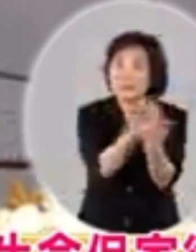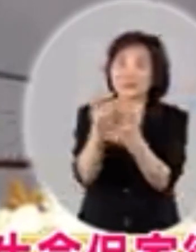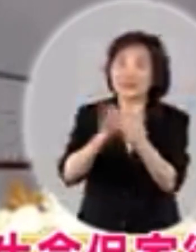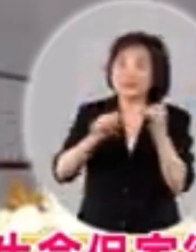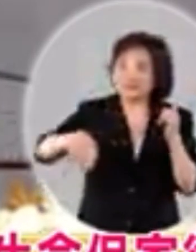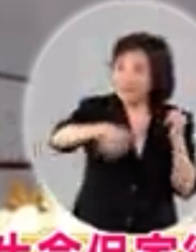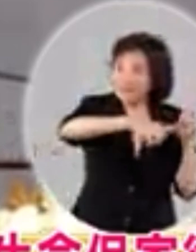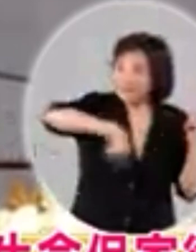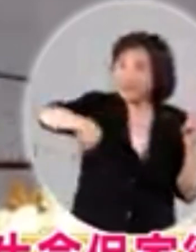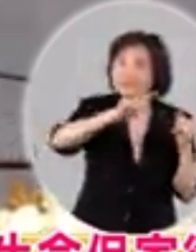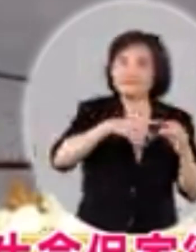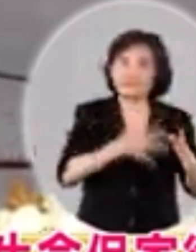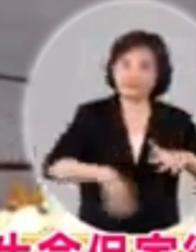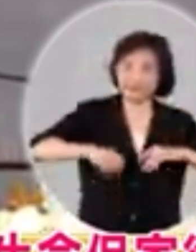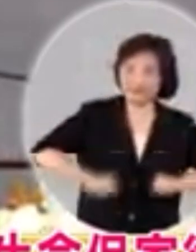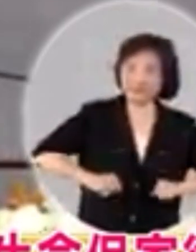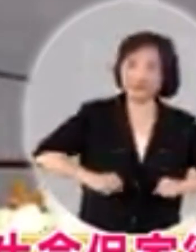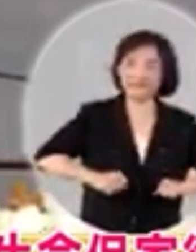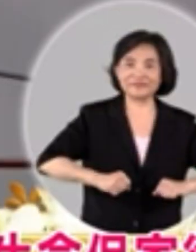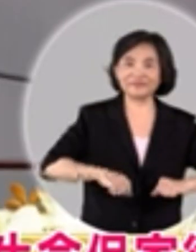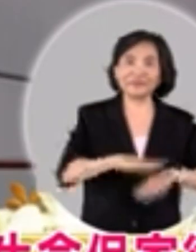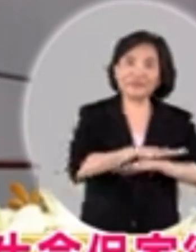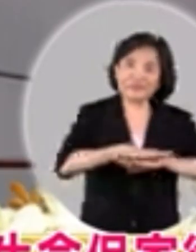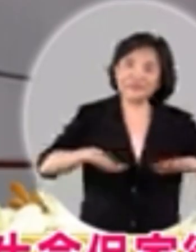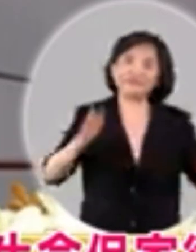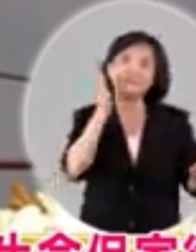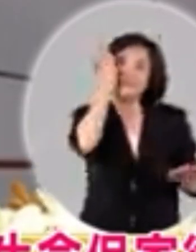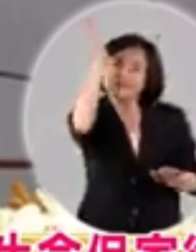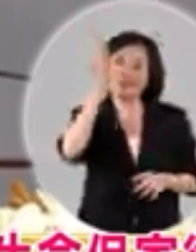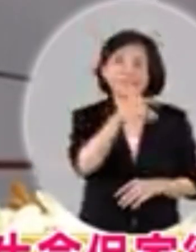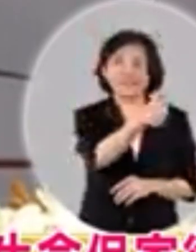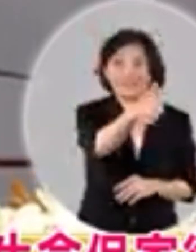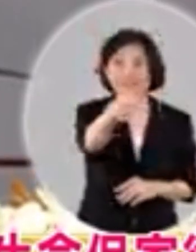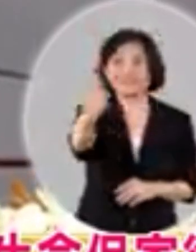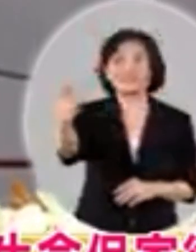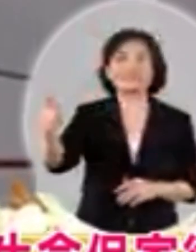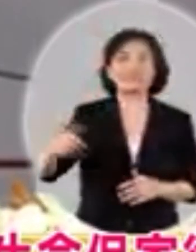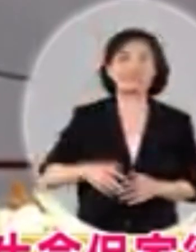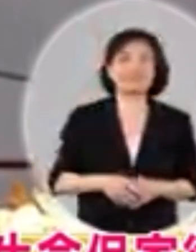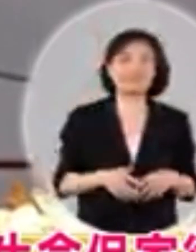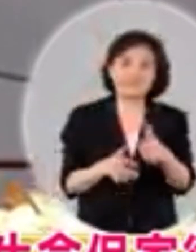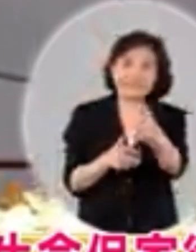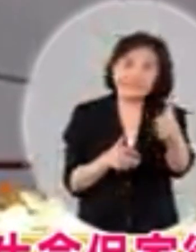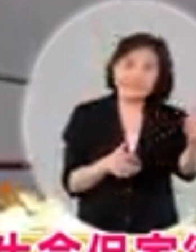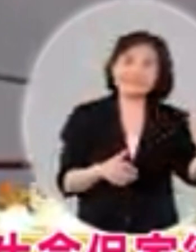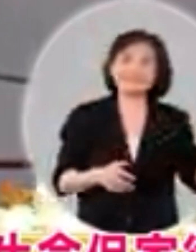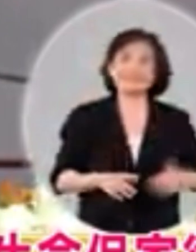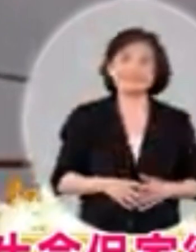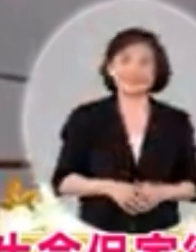民身体健康，平安顺利，谢谢大家。谢谢。 好，大家可以听到